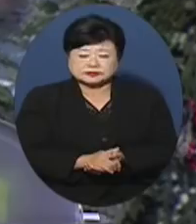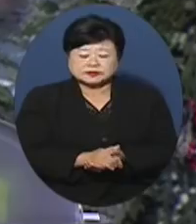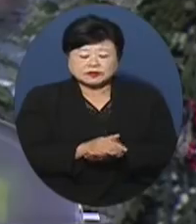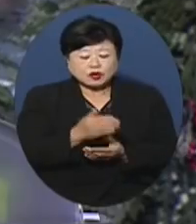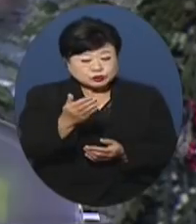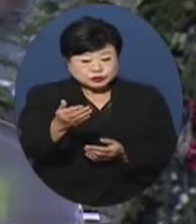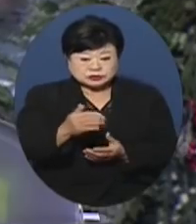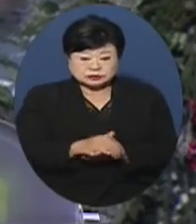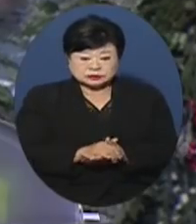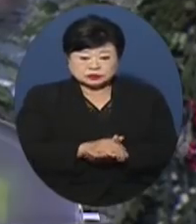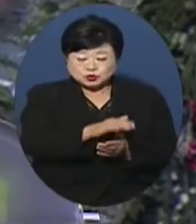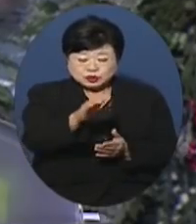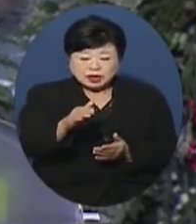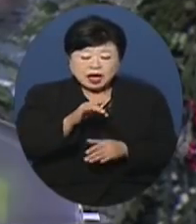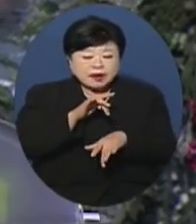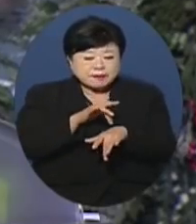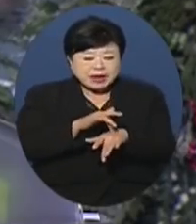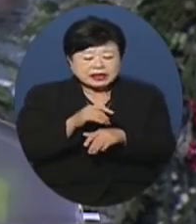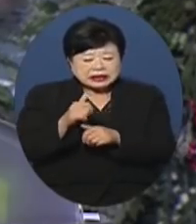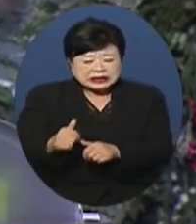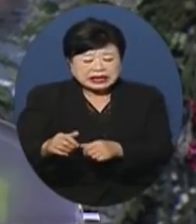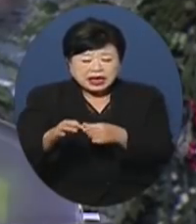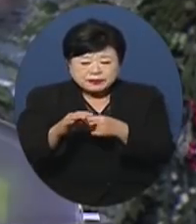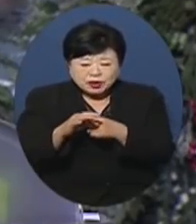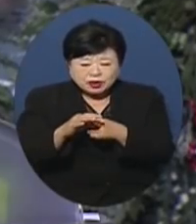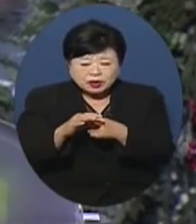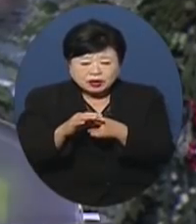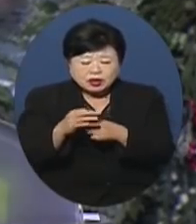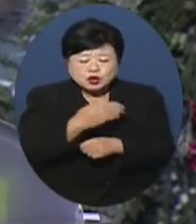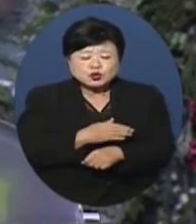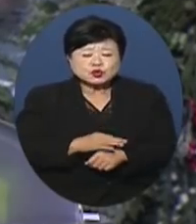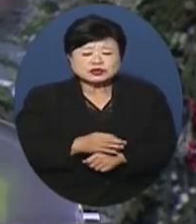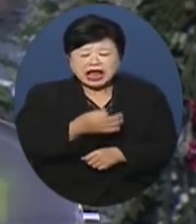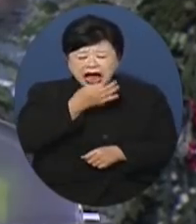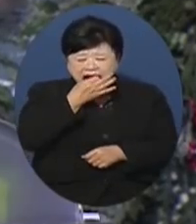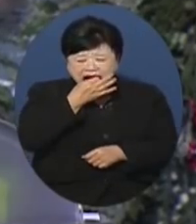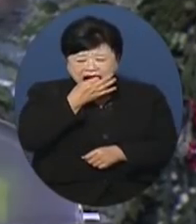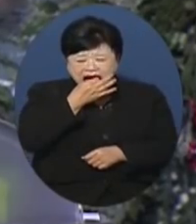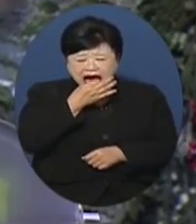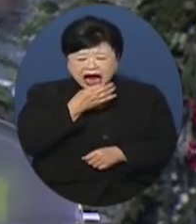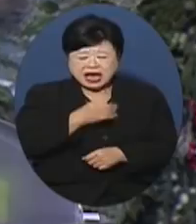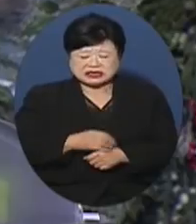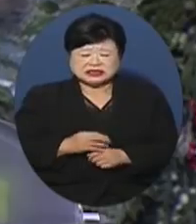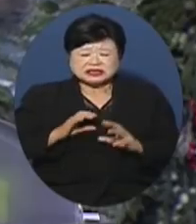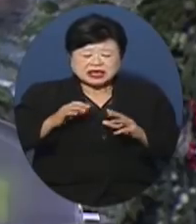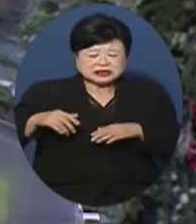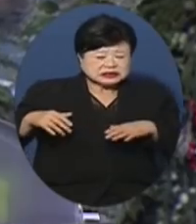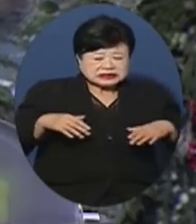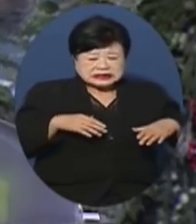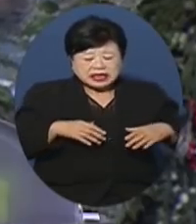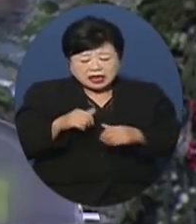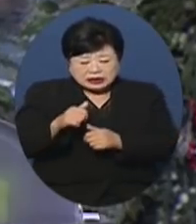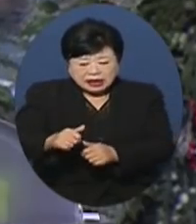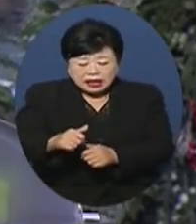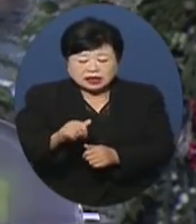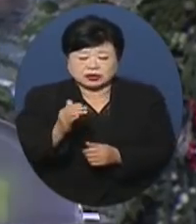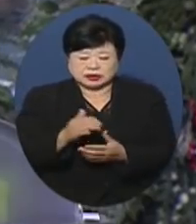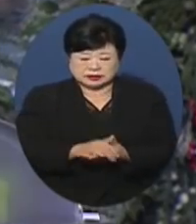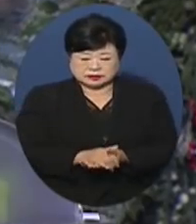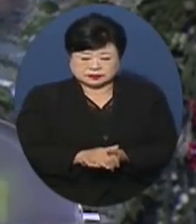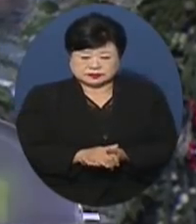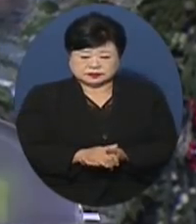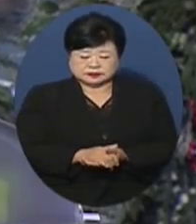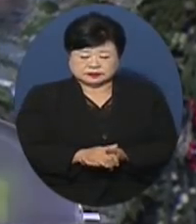여러분, 우리가 마귀를 따라가면 육신의 정욕과 안목의 정욕과 이생의 자랑을 따라